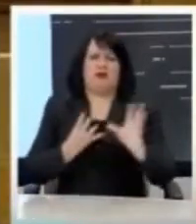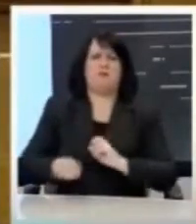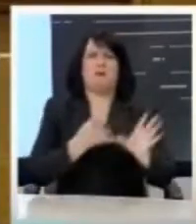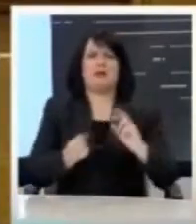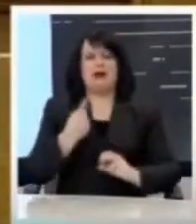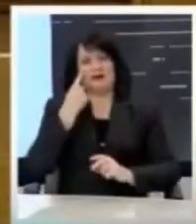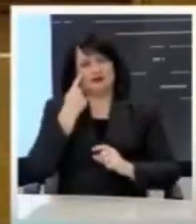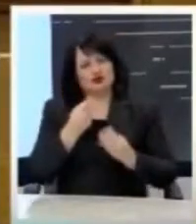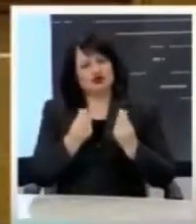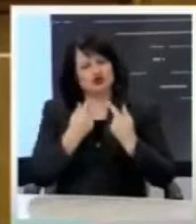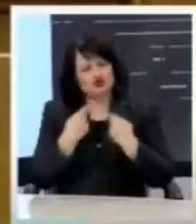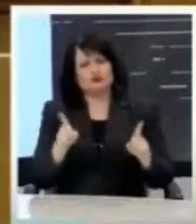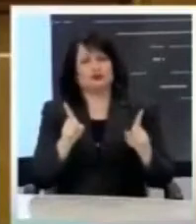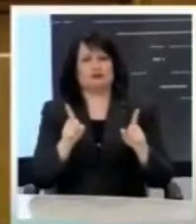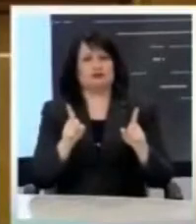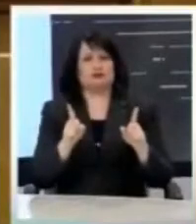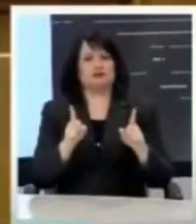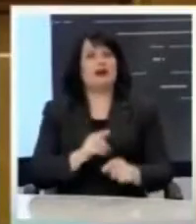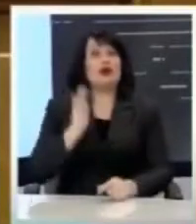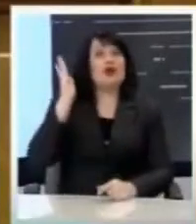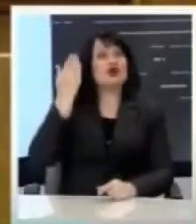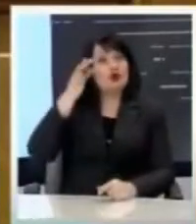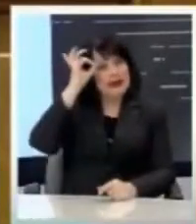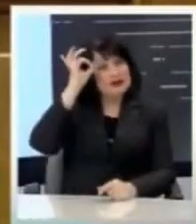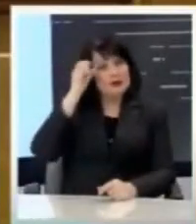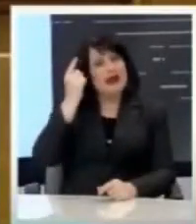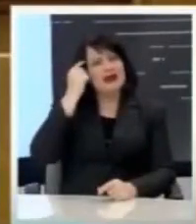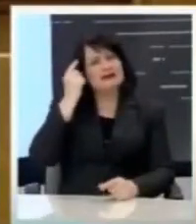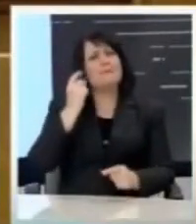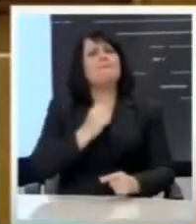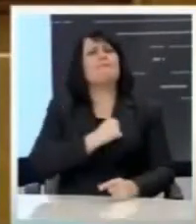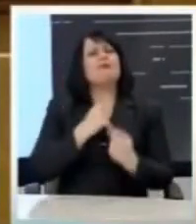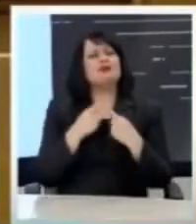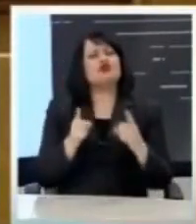διαφορετική αντίληψη που επικρατούσε στην ηγεσία της ελληνικής αστυνομίας.